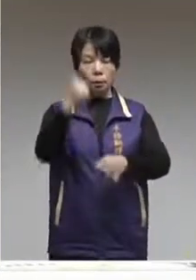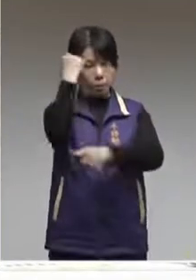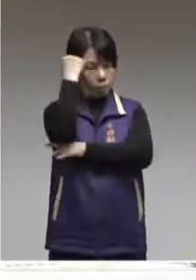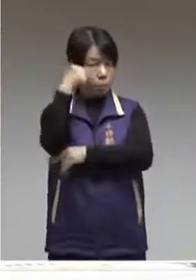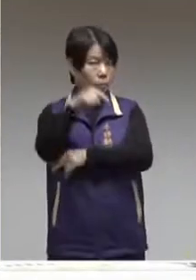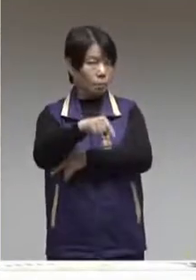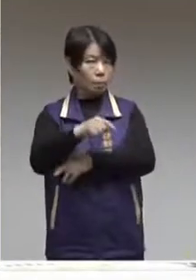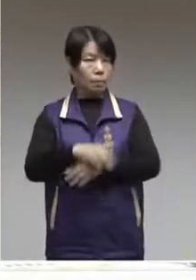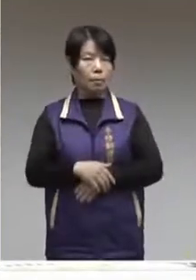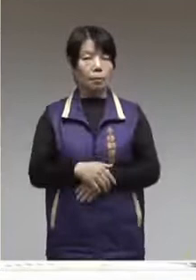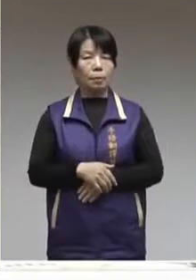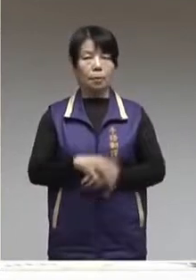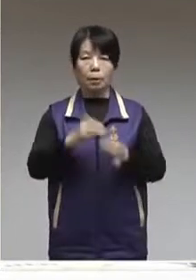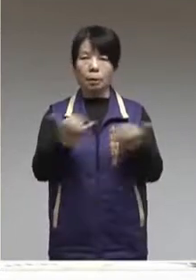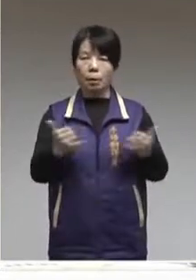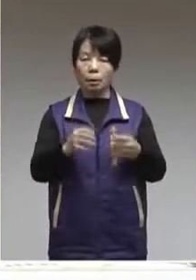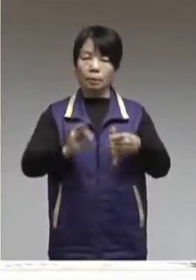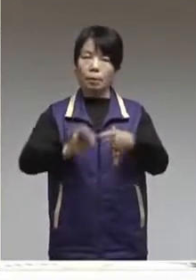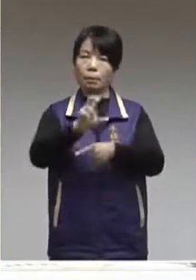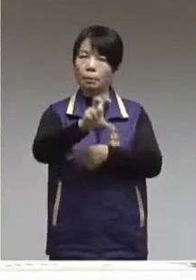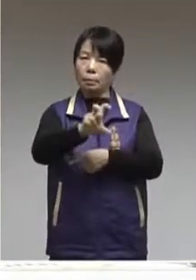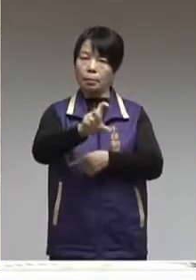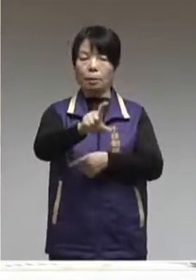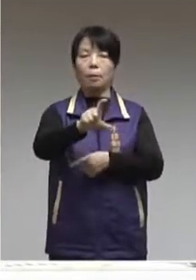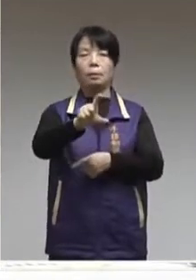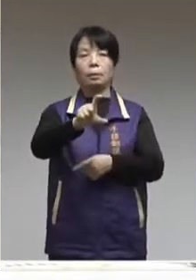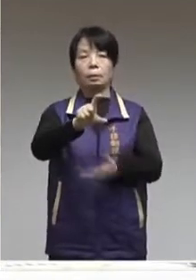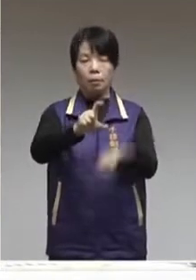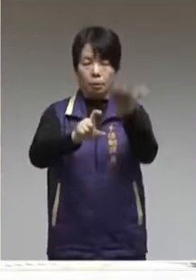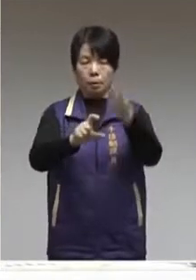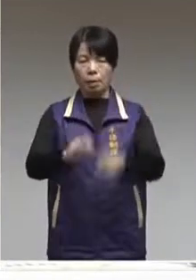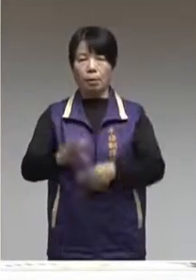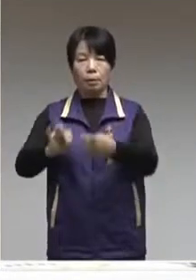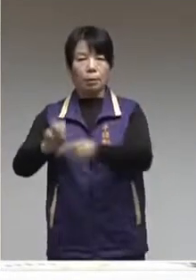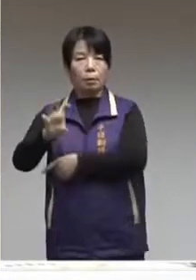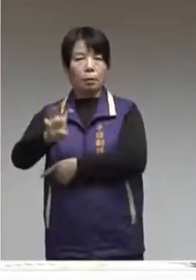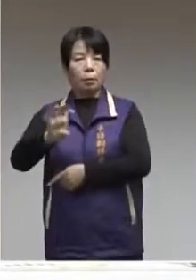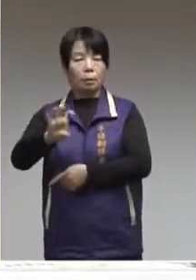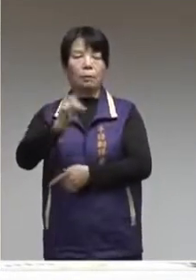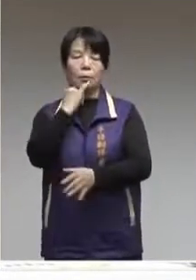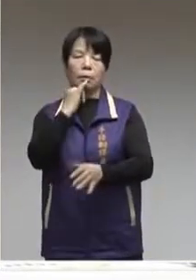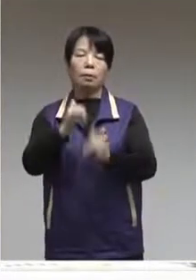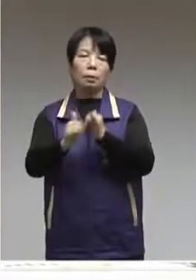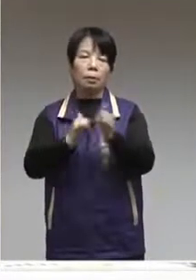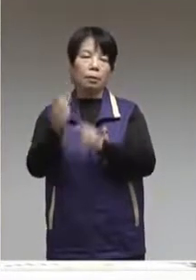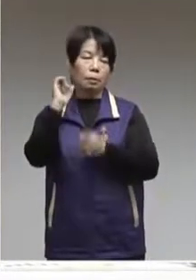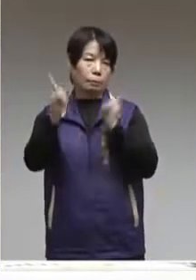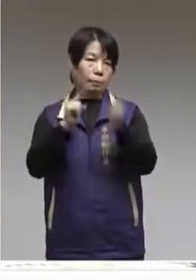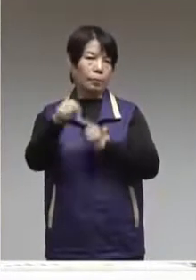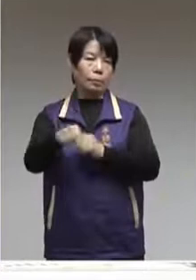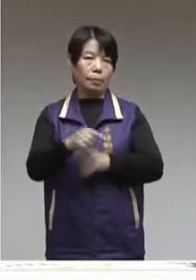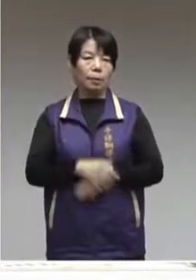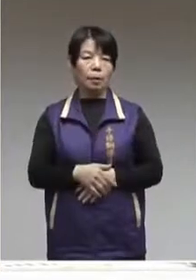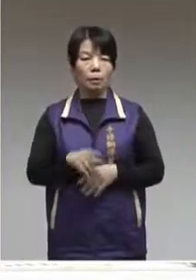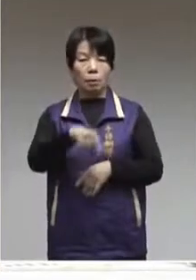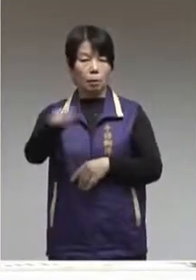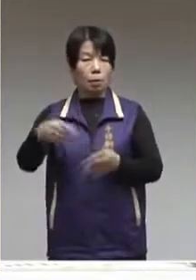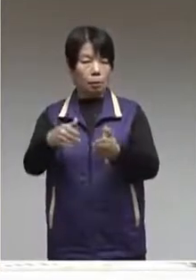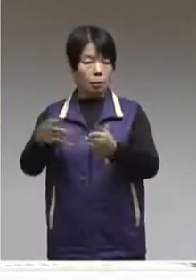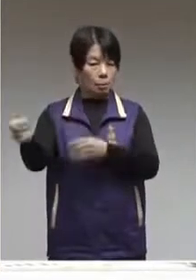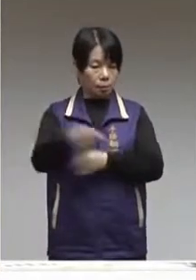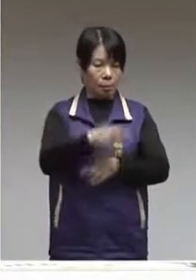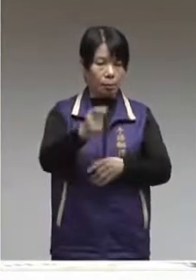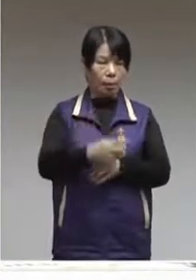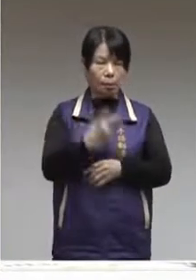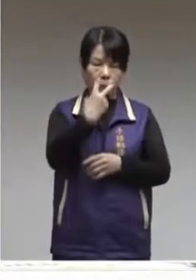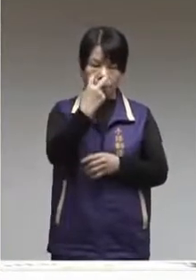那边、哦、大概60%左右，差不多。还、啊、有40%是涉及不住在外面，但是会有一些人来做生意，像